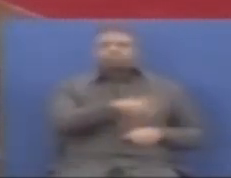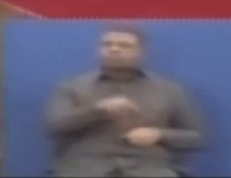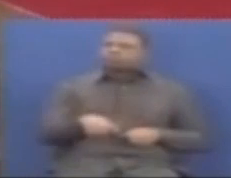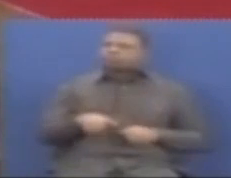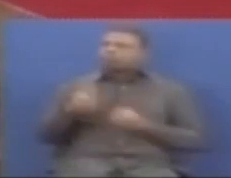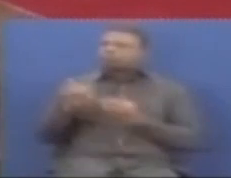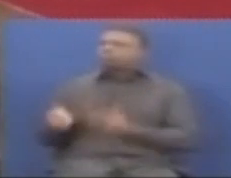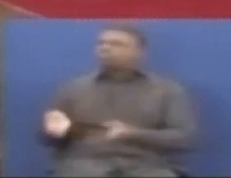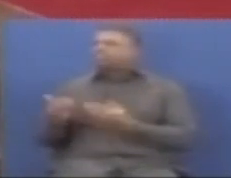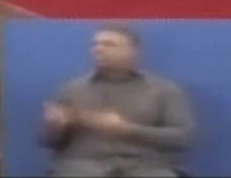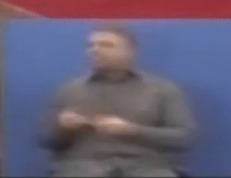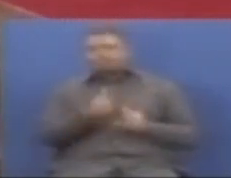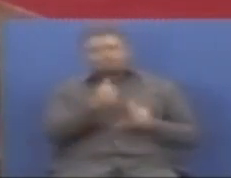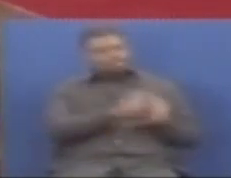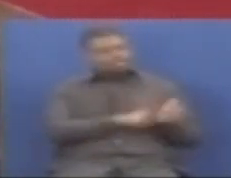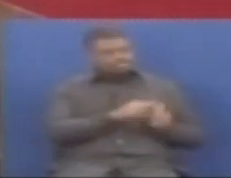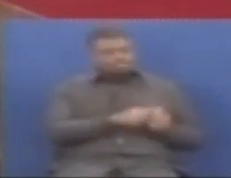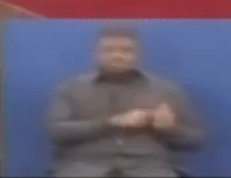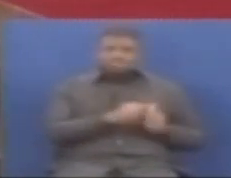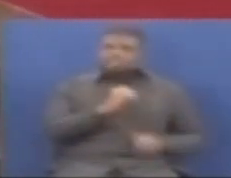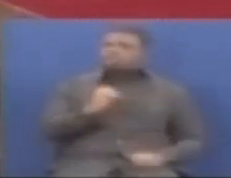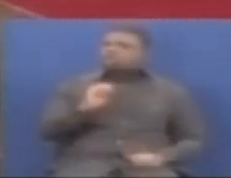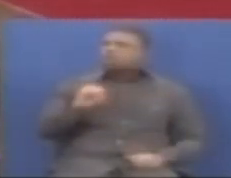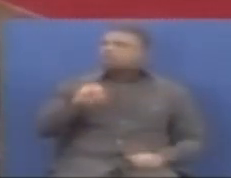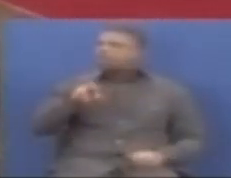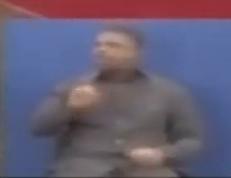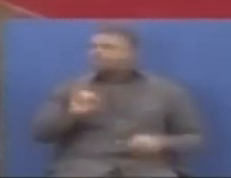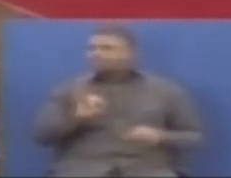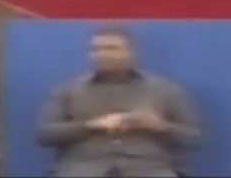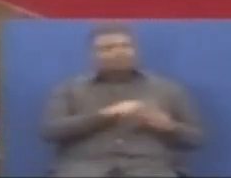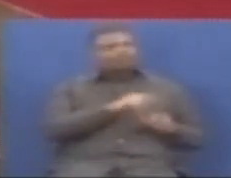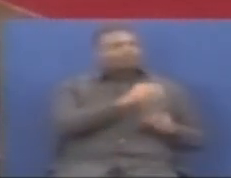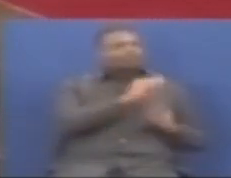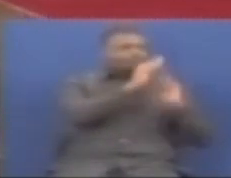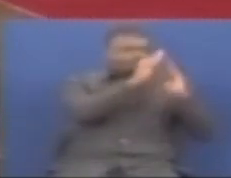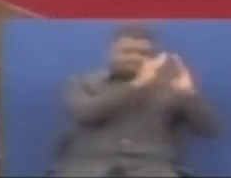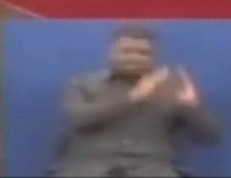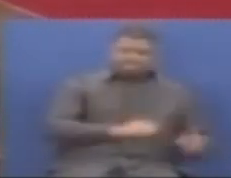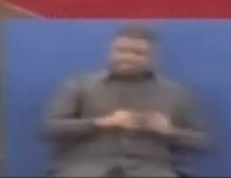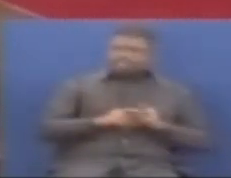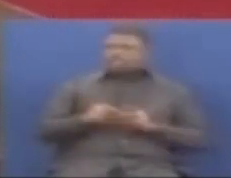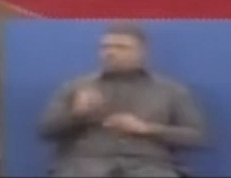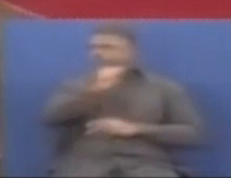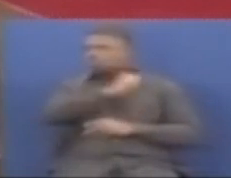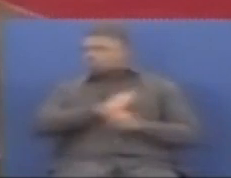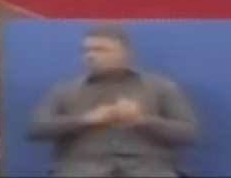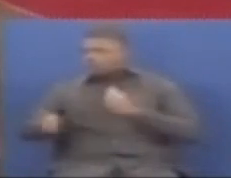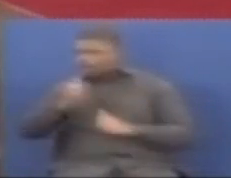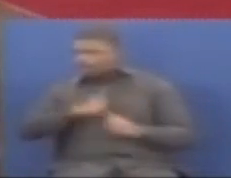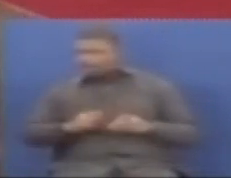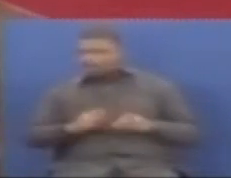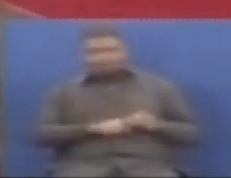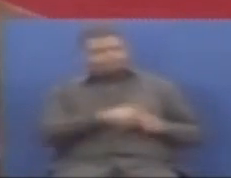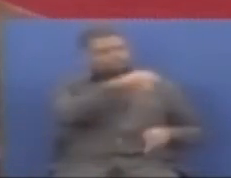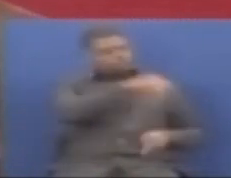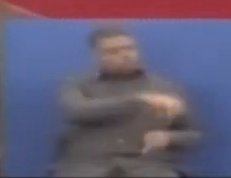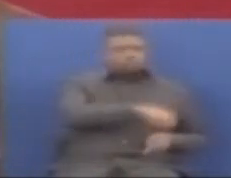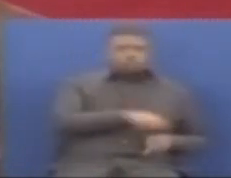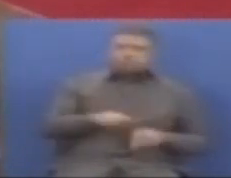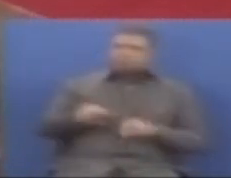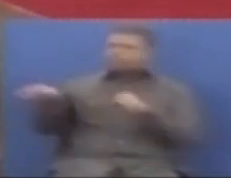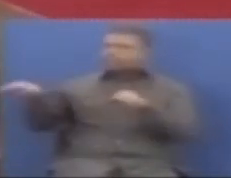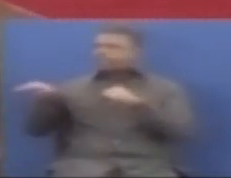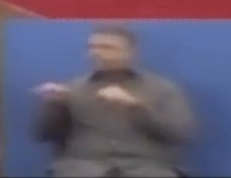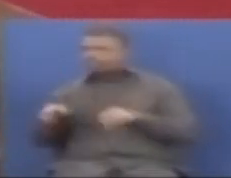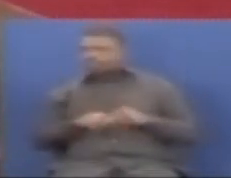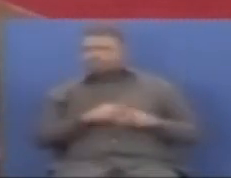Mheshimiwa wabunge, tunaendelea na Wizara ya Viwanda na Biashara. Mheshimiwa Frank George Mwakajoka, mbunge wa